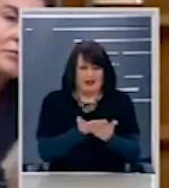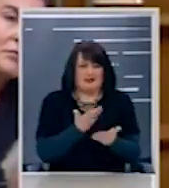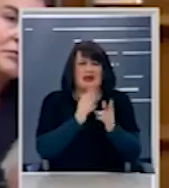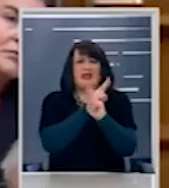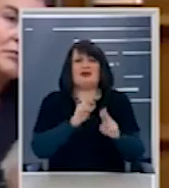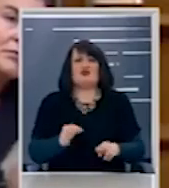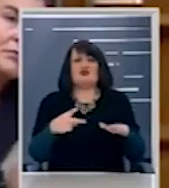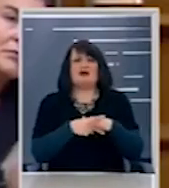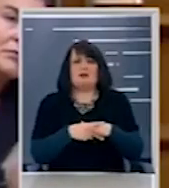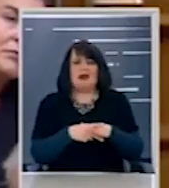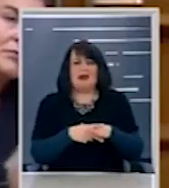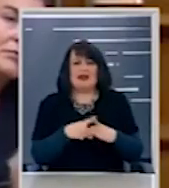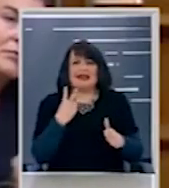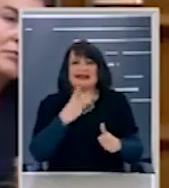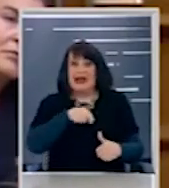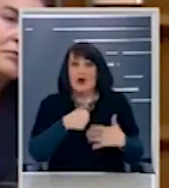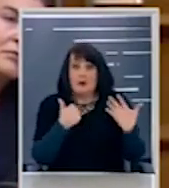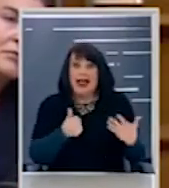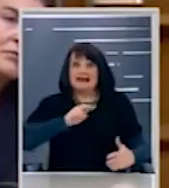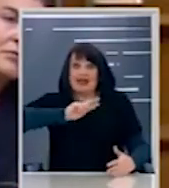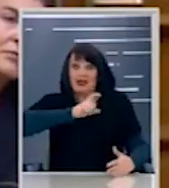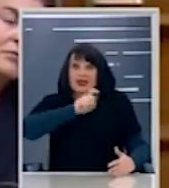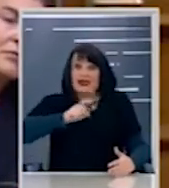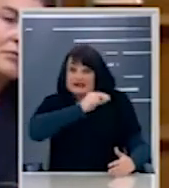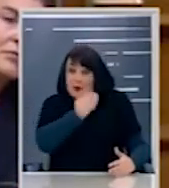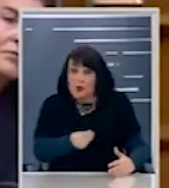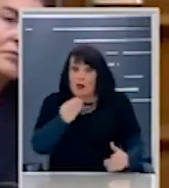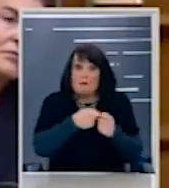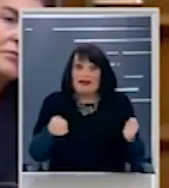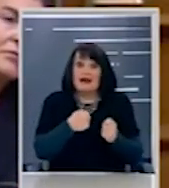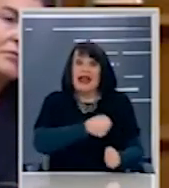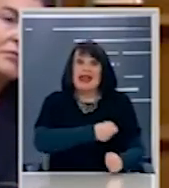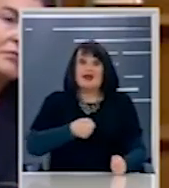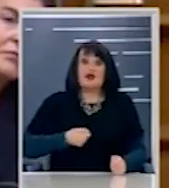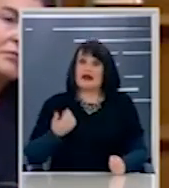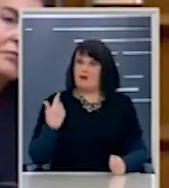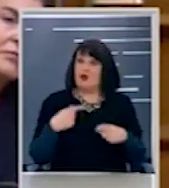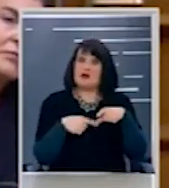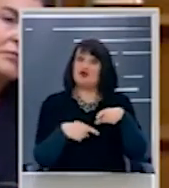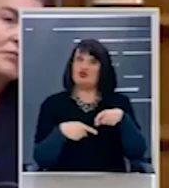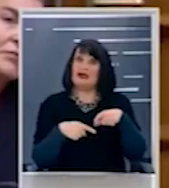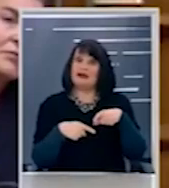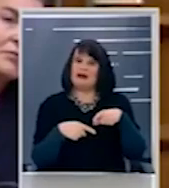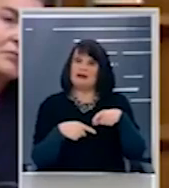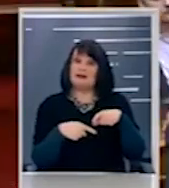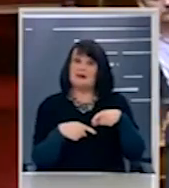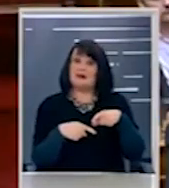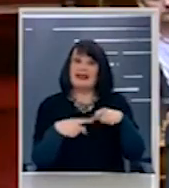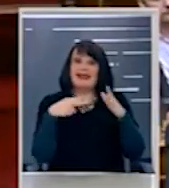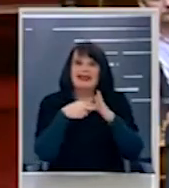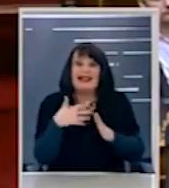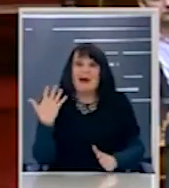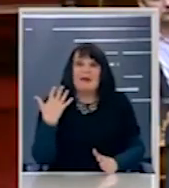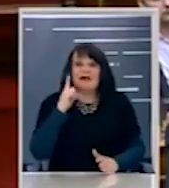Διεθνούς Νομισματικού Ταμείου για 3,6 δις επιπλέον μέτρα λιτότητας, και ήταν από τα Χριστούγεννα. Από τα Χριστούγεννα του 2015